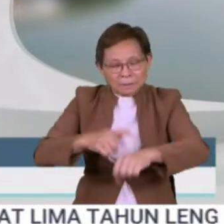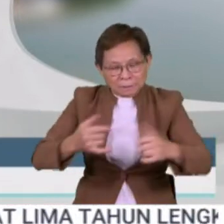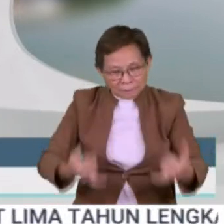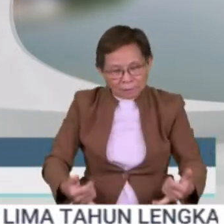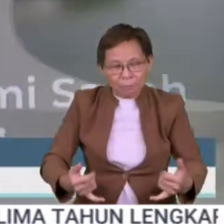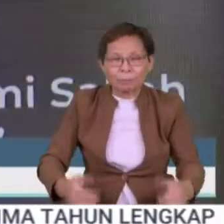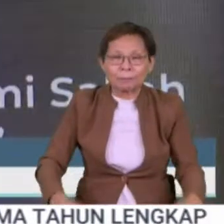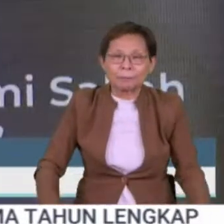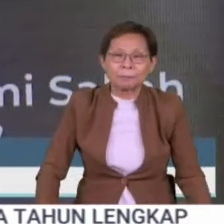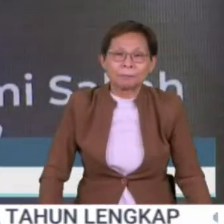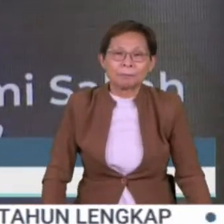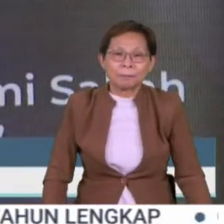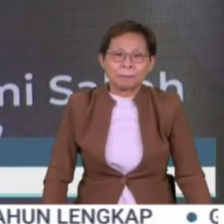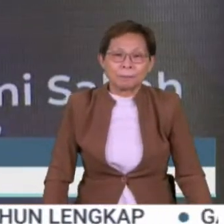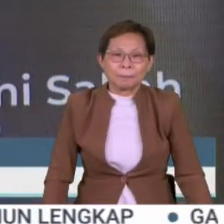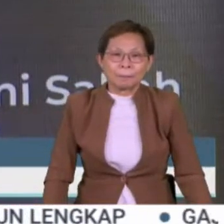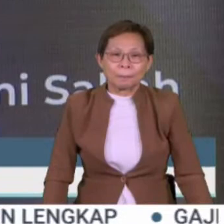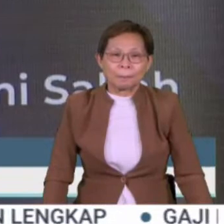kini